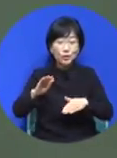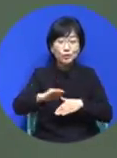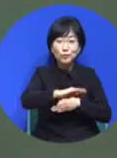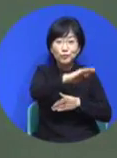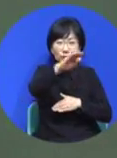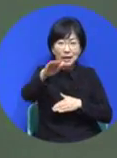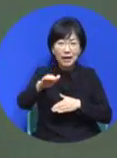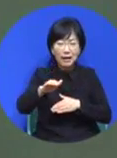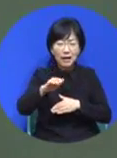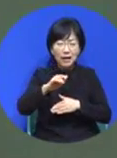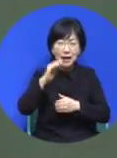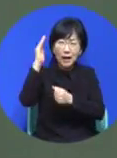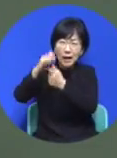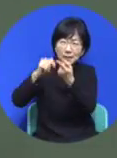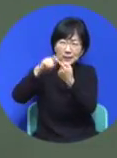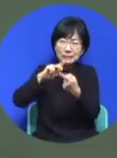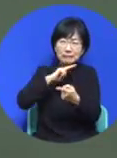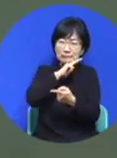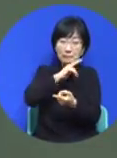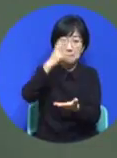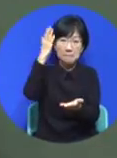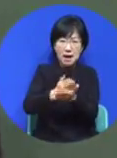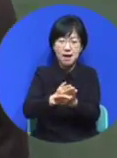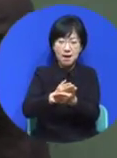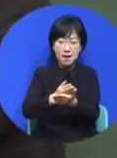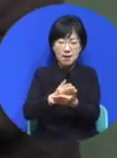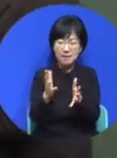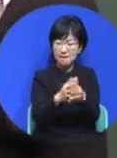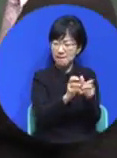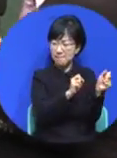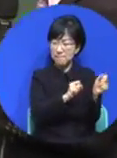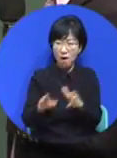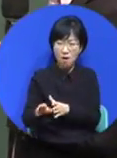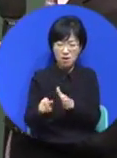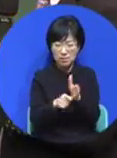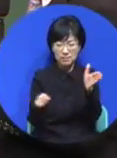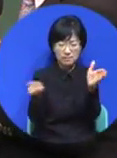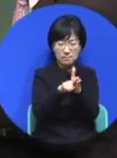역사하십니다. However, from today, from this moment, if you let go of your disbelief,